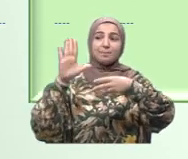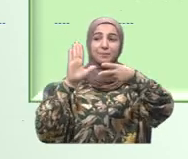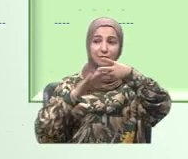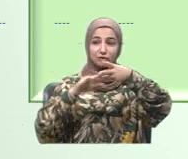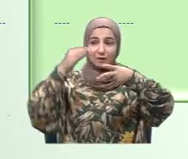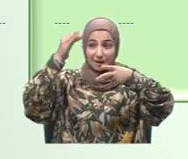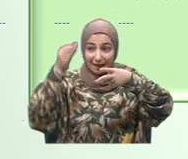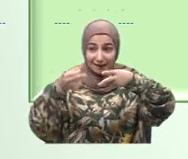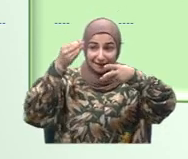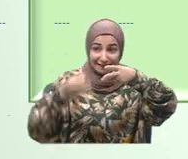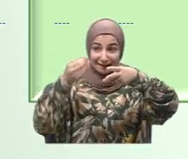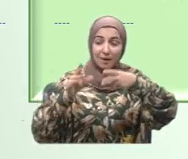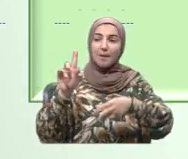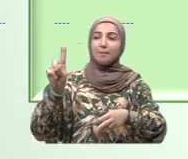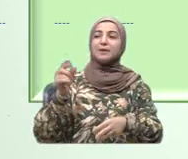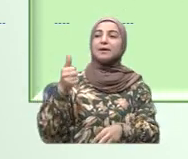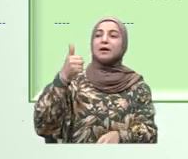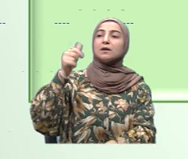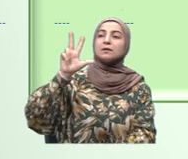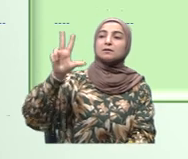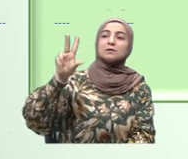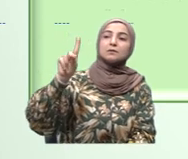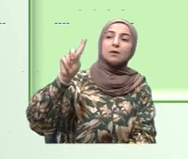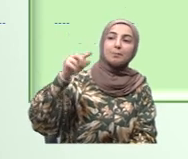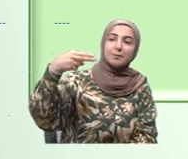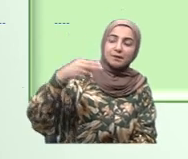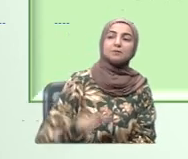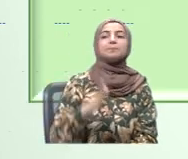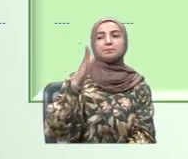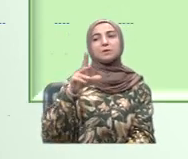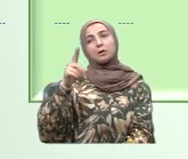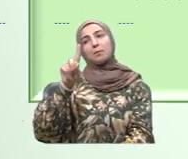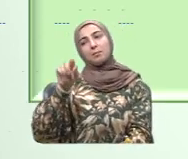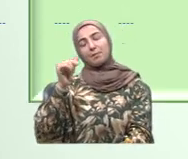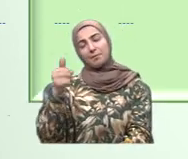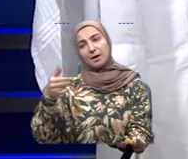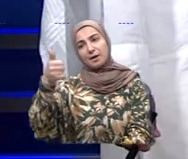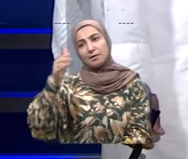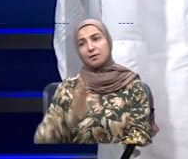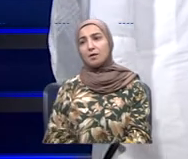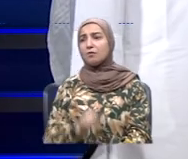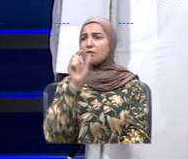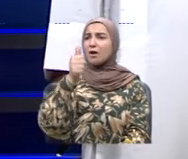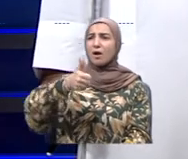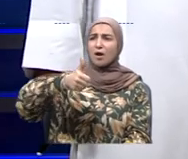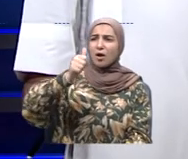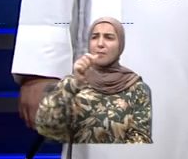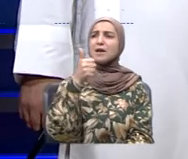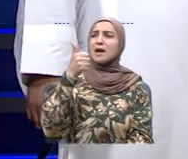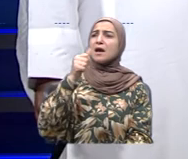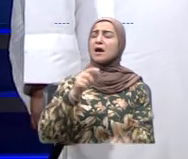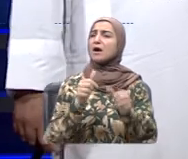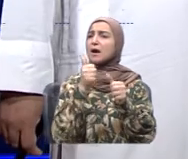أتى بألفاظ تفيد التأكيد حينما قال بالطبع وطبعا. وكل هذه الأدوات البرهانية